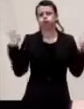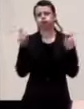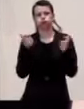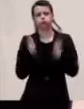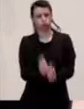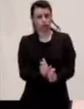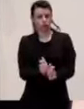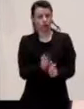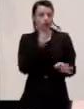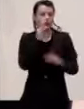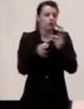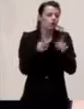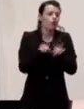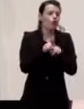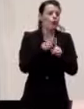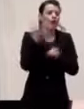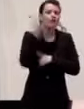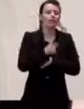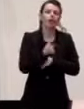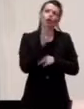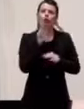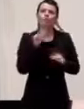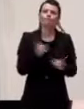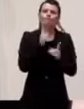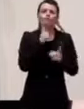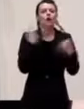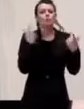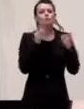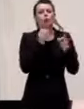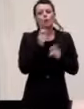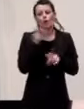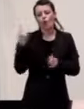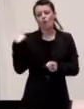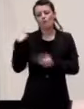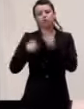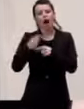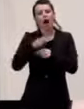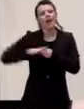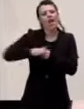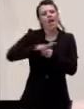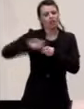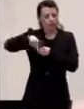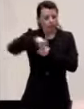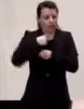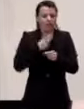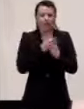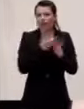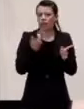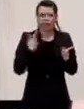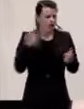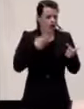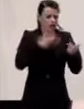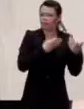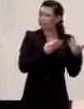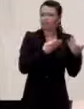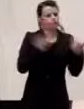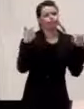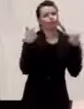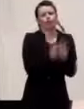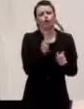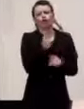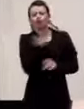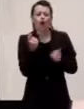il divieto, o meglio la restrizione fortissima, anche ai parenti, se non in particolari momenti come quello del pasto e